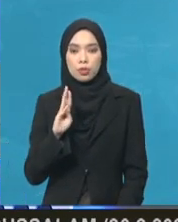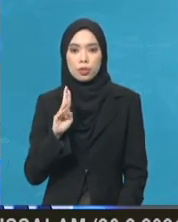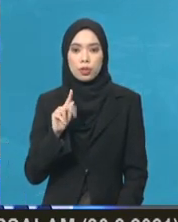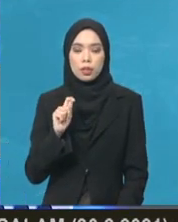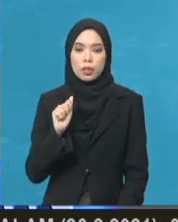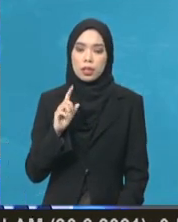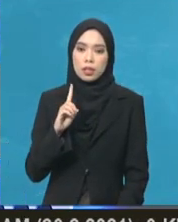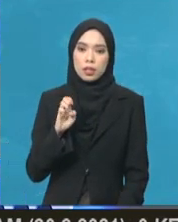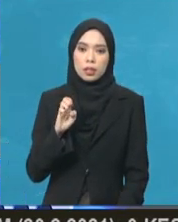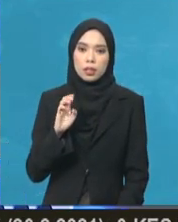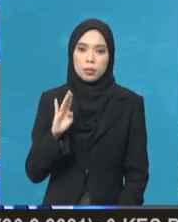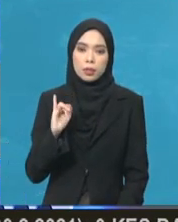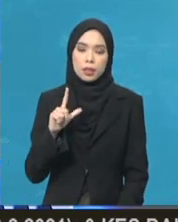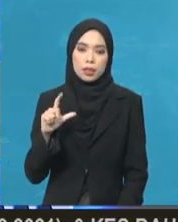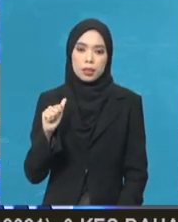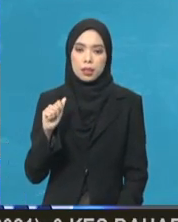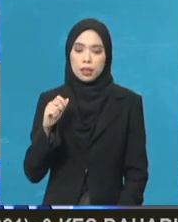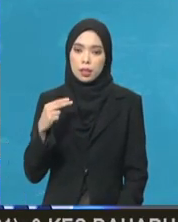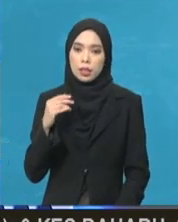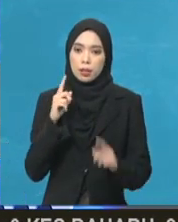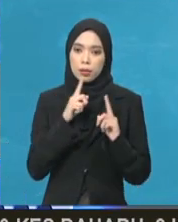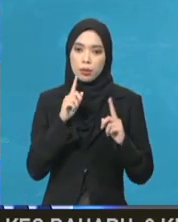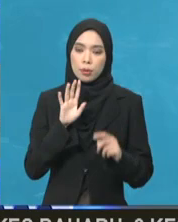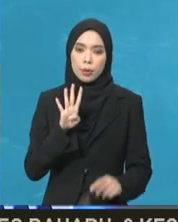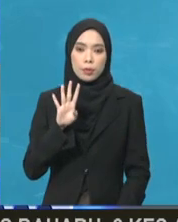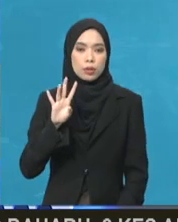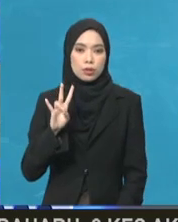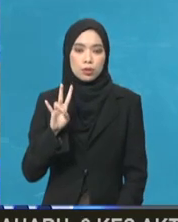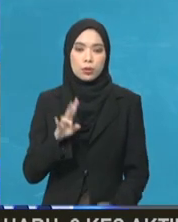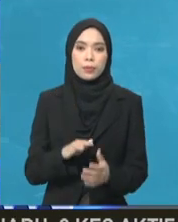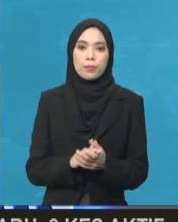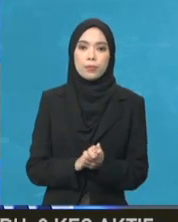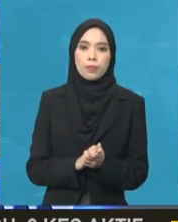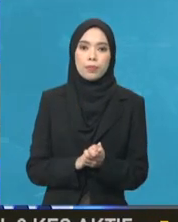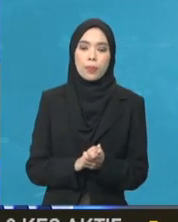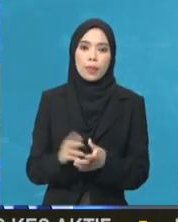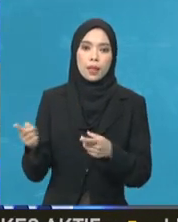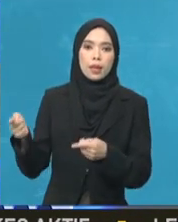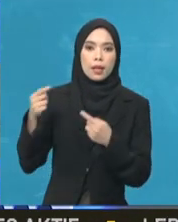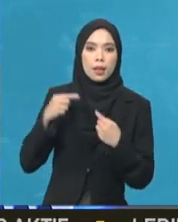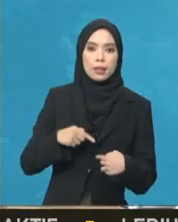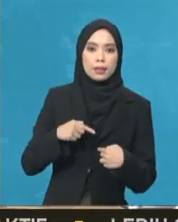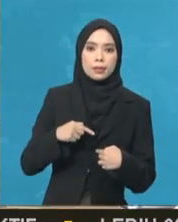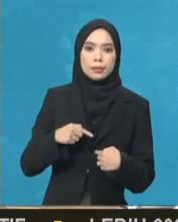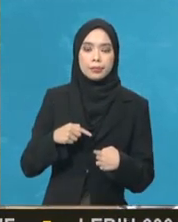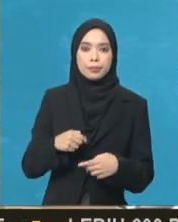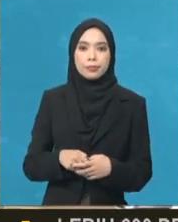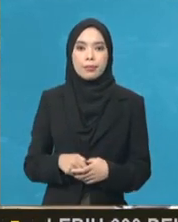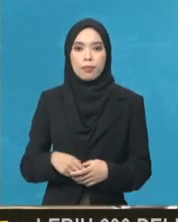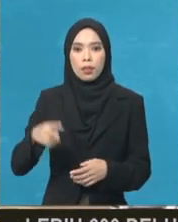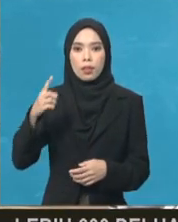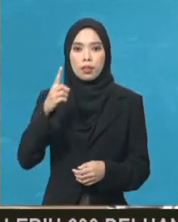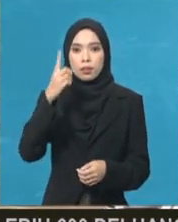Majlis berlangsung petang tadi di Surau as-salam Hospital berkenaan hadir yang terhormat Datuk Seri